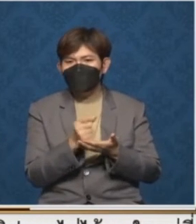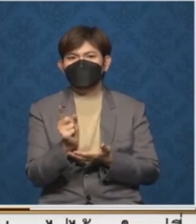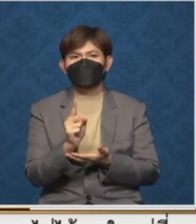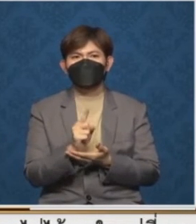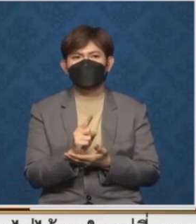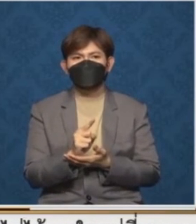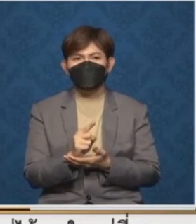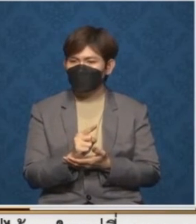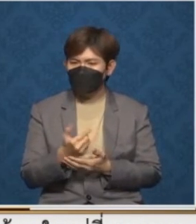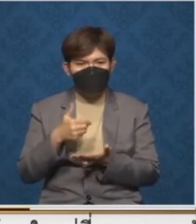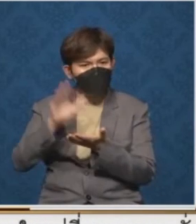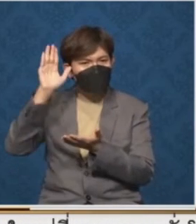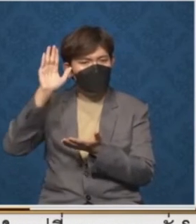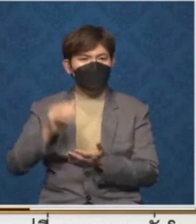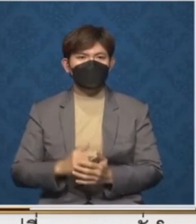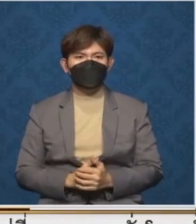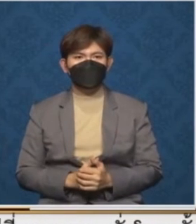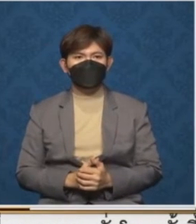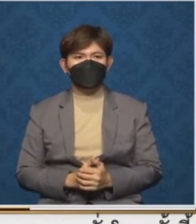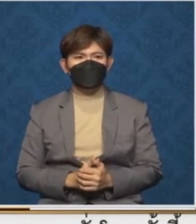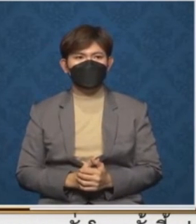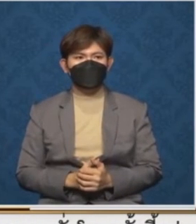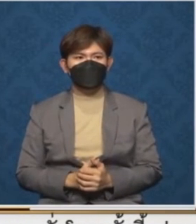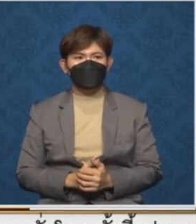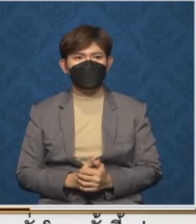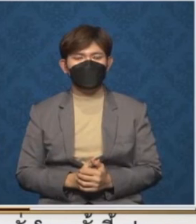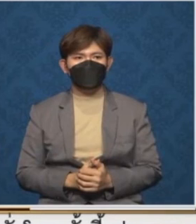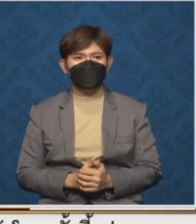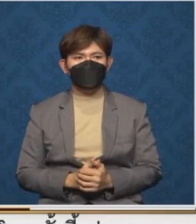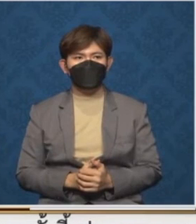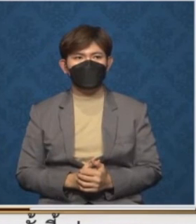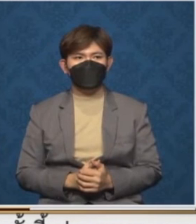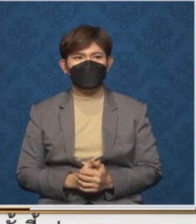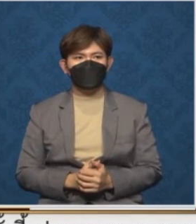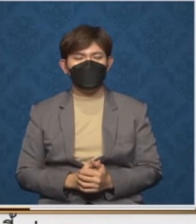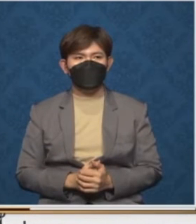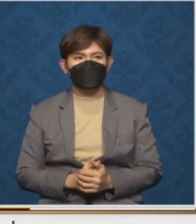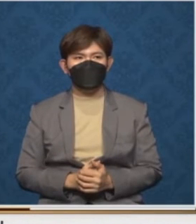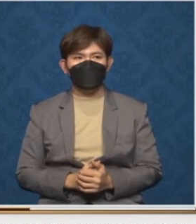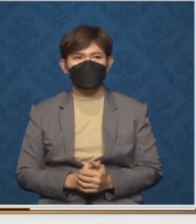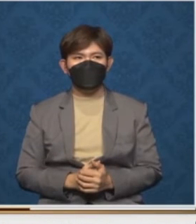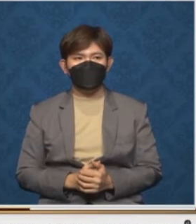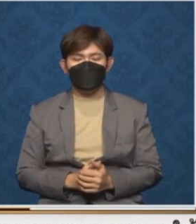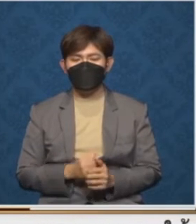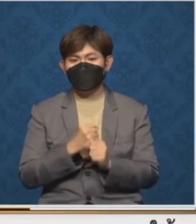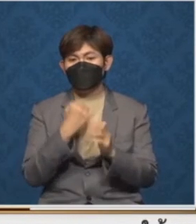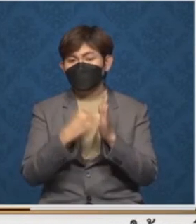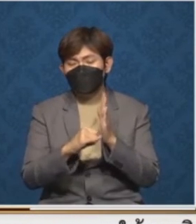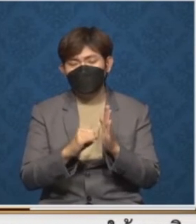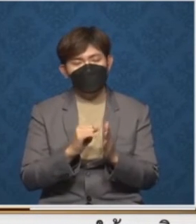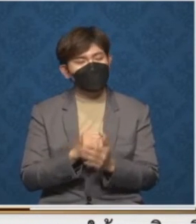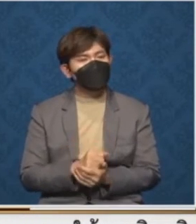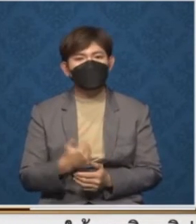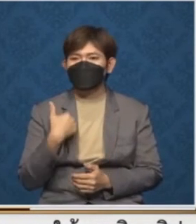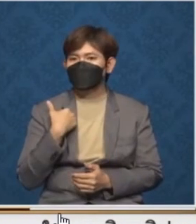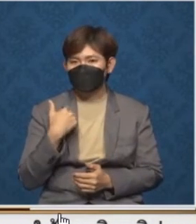บาน ไปดูแนตอไปครับตรนี้เป็นอารมณ์ อาม่อนเฝ้า 2 สบพี่น้อยู่กั 3 คนผมดูขาวนี้